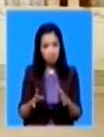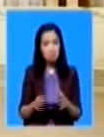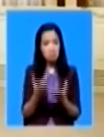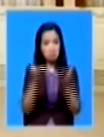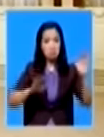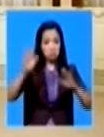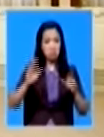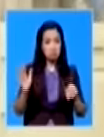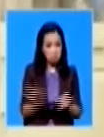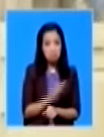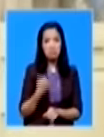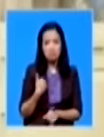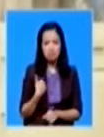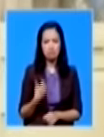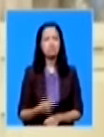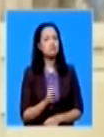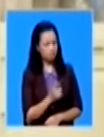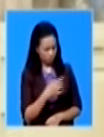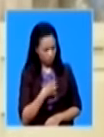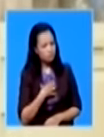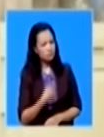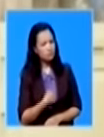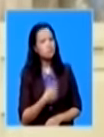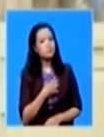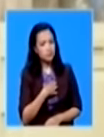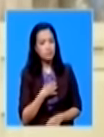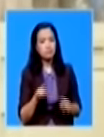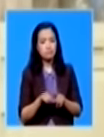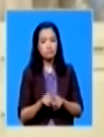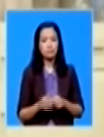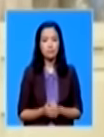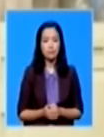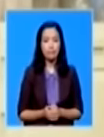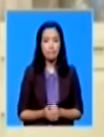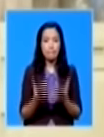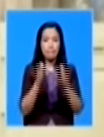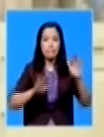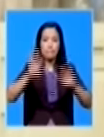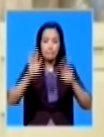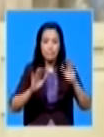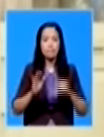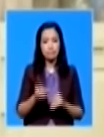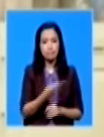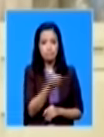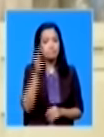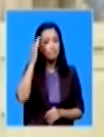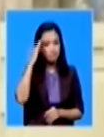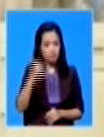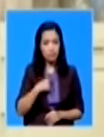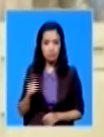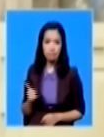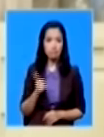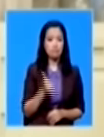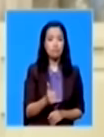ก็อยากให้มันเกิดนะ ค ่ ะ ผมไม่มีใครไม่อยากให้เกิดผมคิดว่านะเราฝืนประชาธิปไตยโลกไม่ได้แล้วทุกคนก็ทราบดีอยู่แล้วผมเข้ามาตรงนี้เ